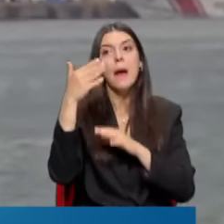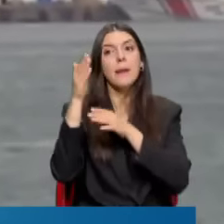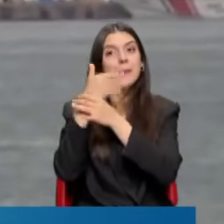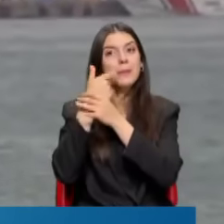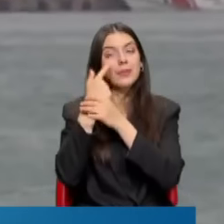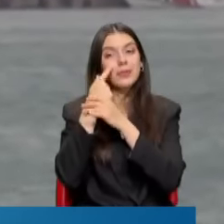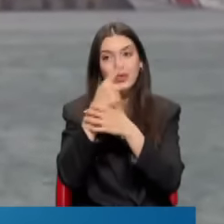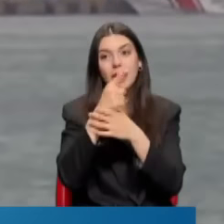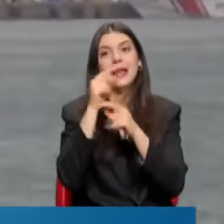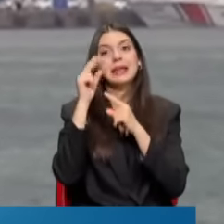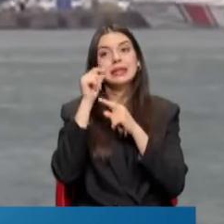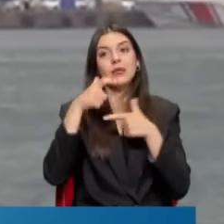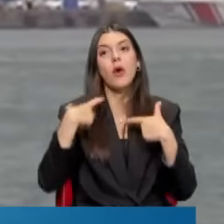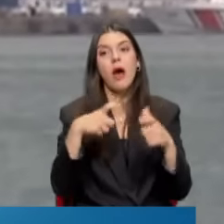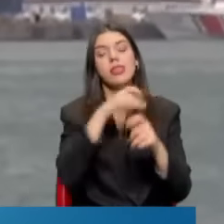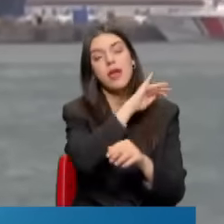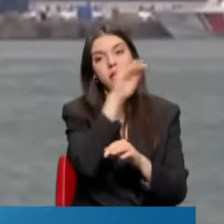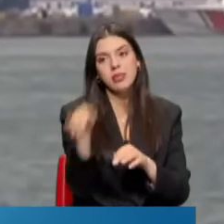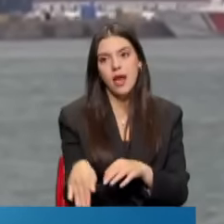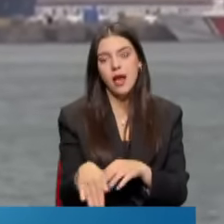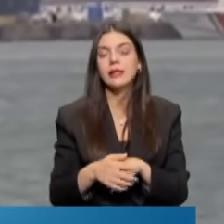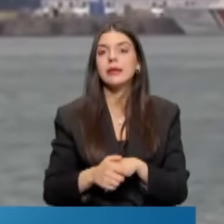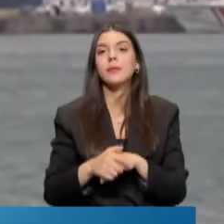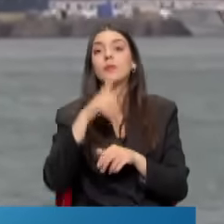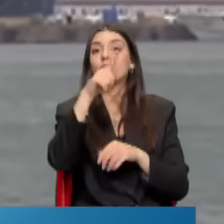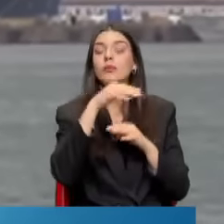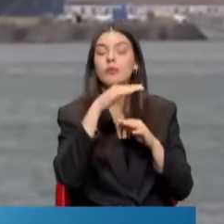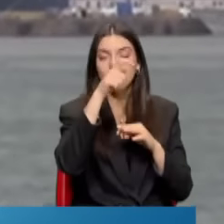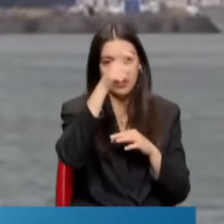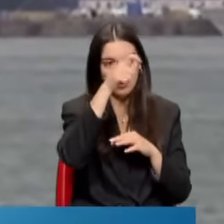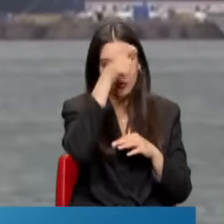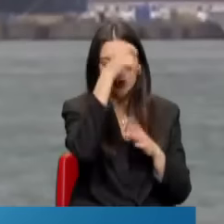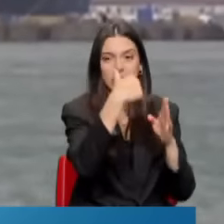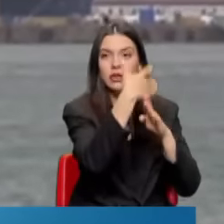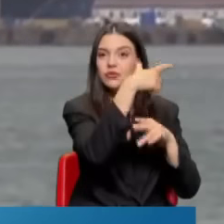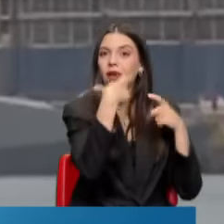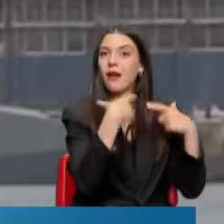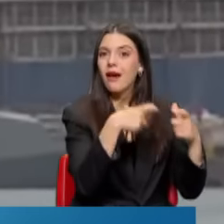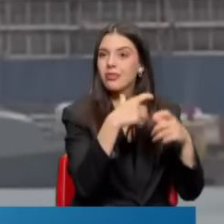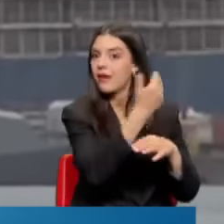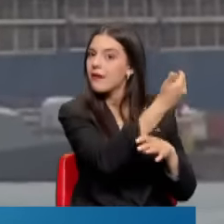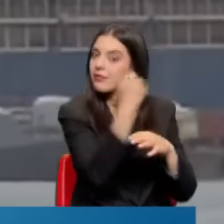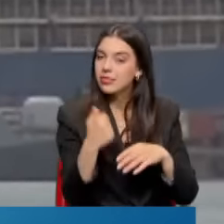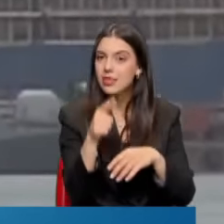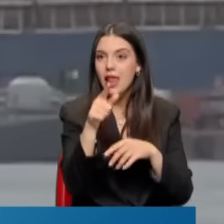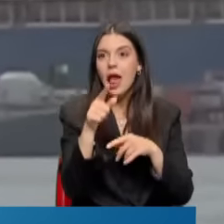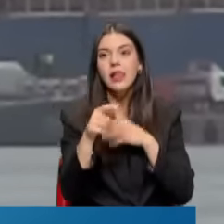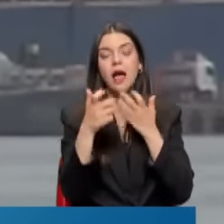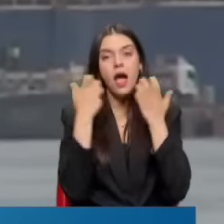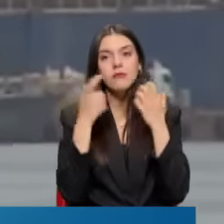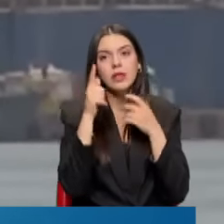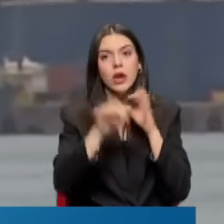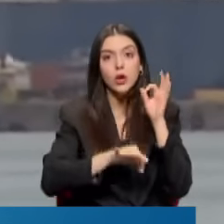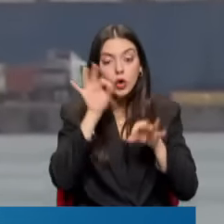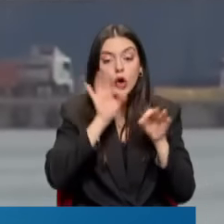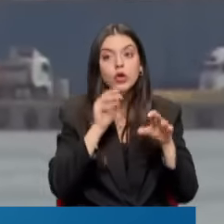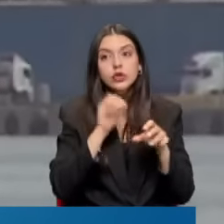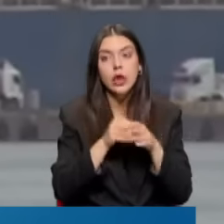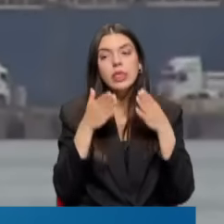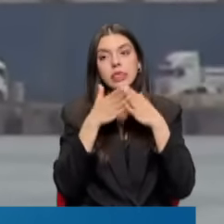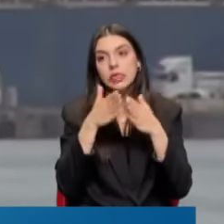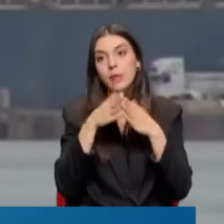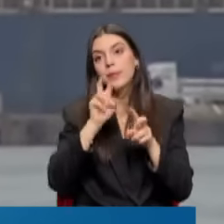gemisi ile İskenderun'a getirildi ital olarak getirilen sığırların Veterinerler tarafından sağlık kontrolünden geçirildikten sonra gemiden